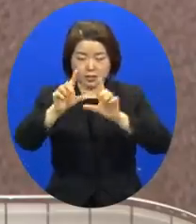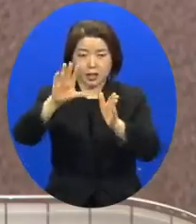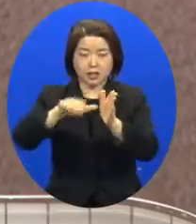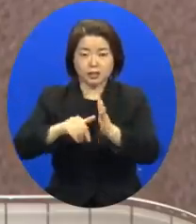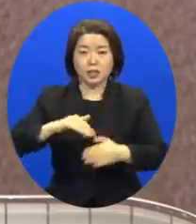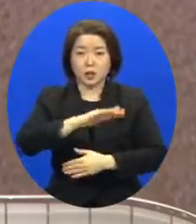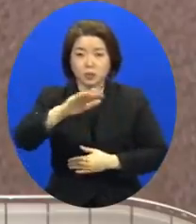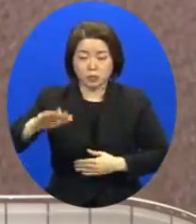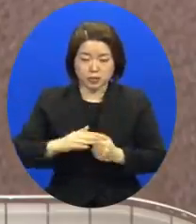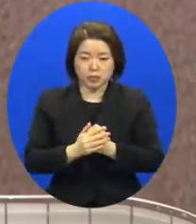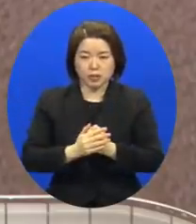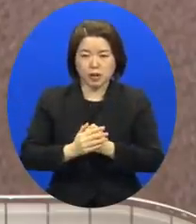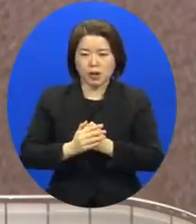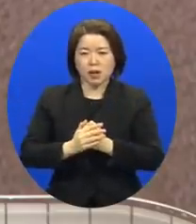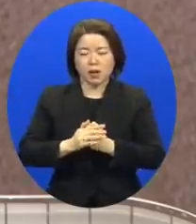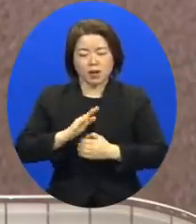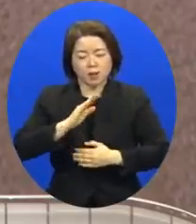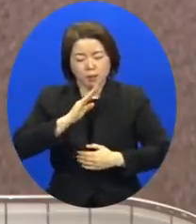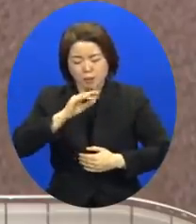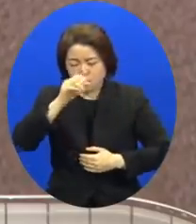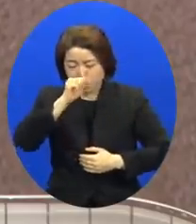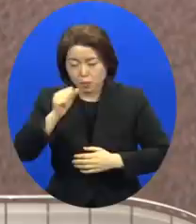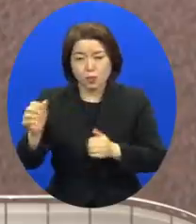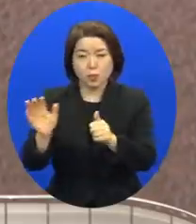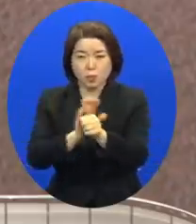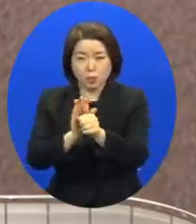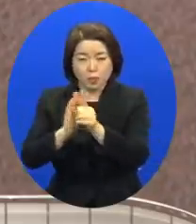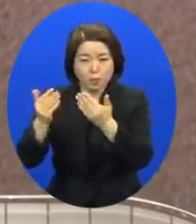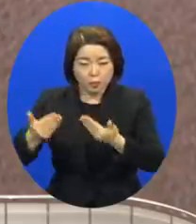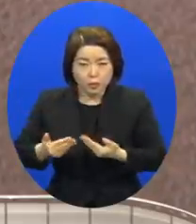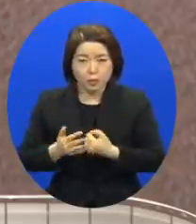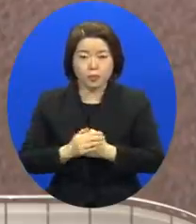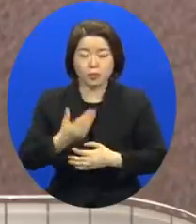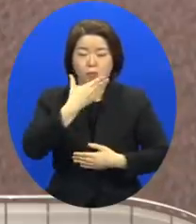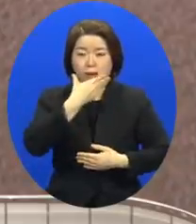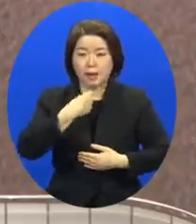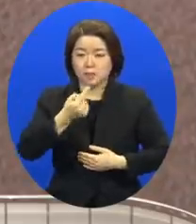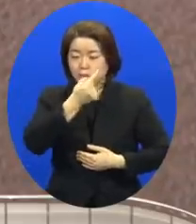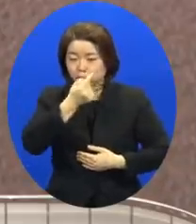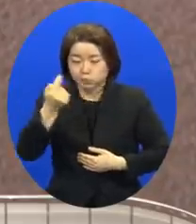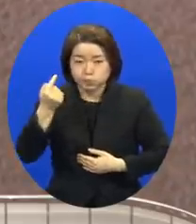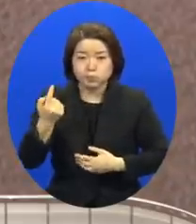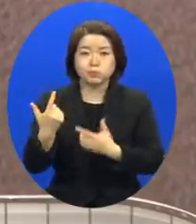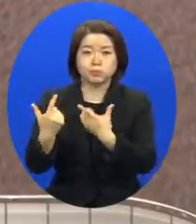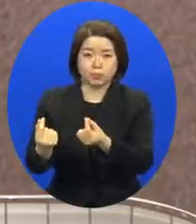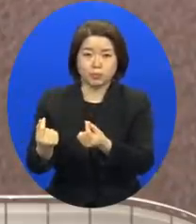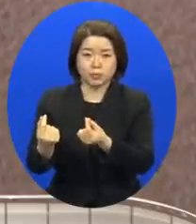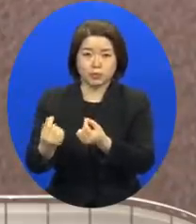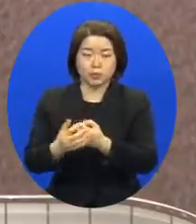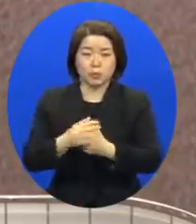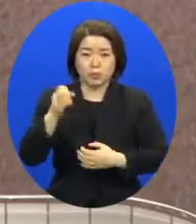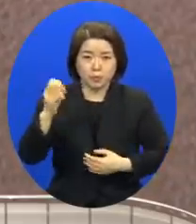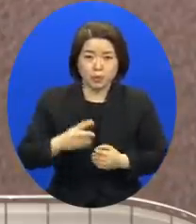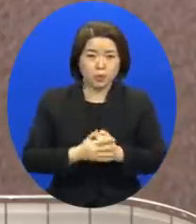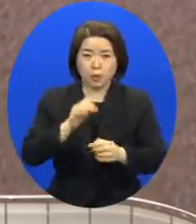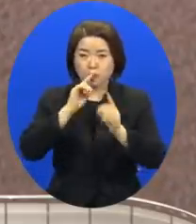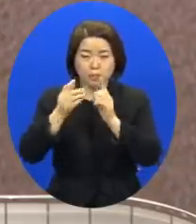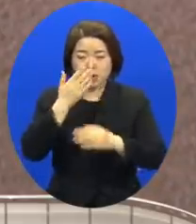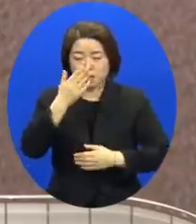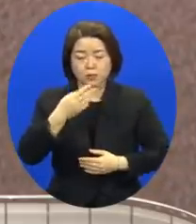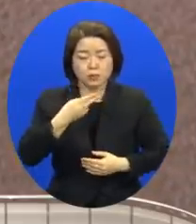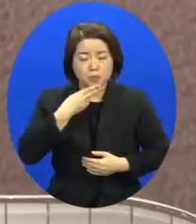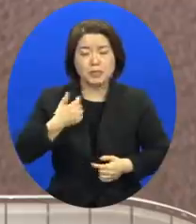말할 수 없는 위한 이고 그리고 행복의 보증 이고 그리고 말할 수 없는